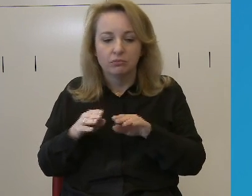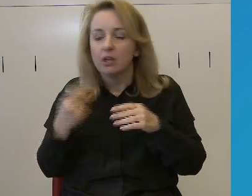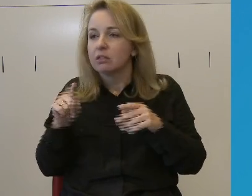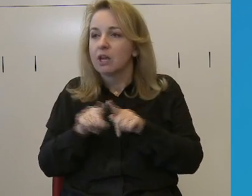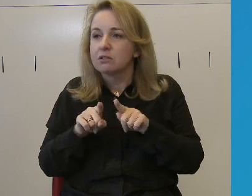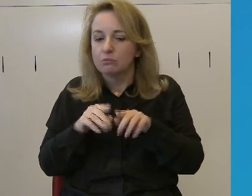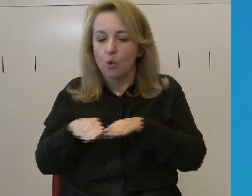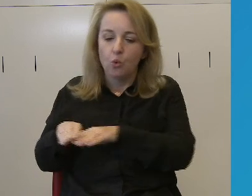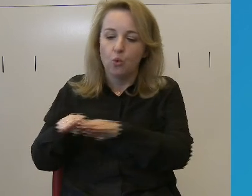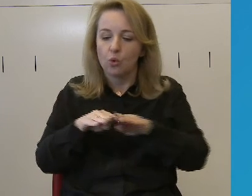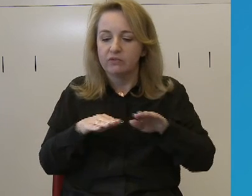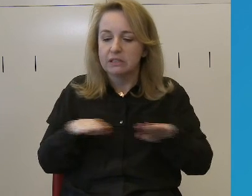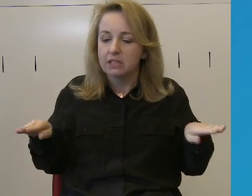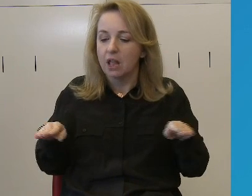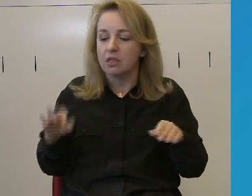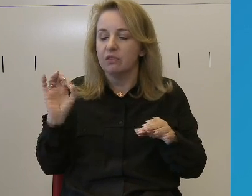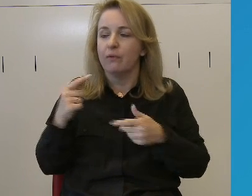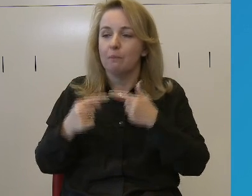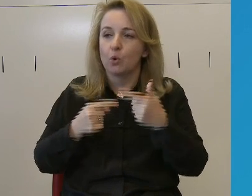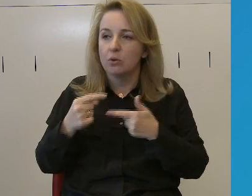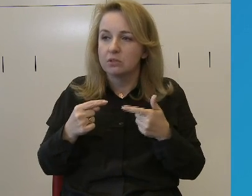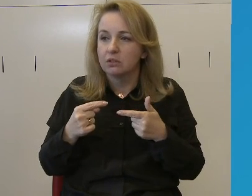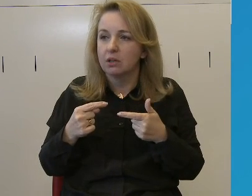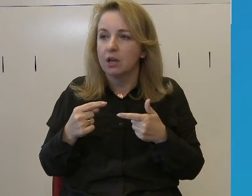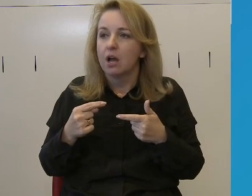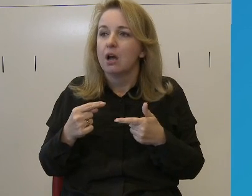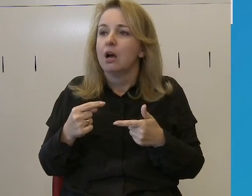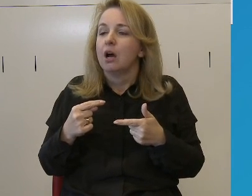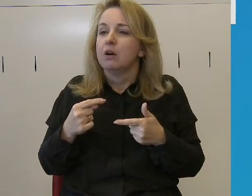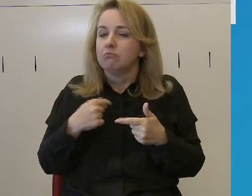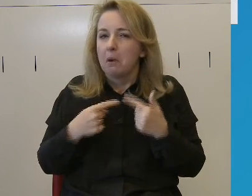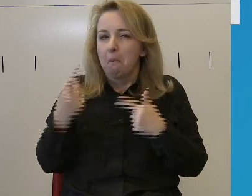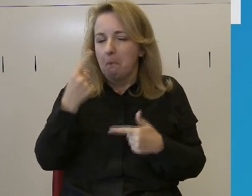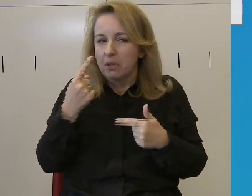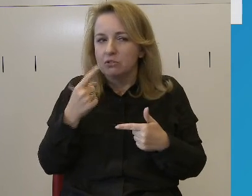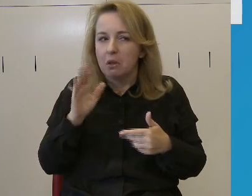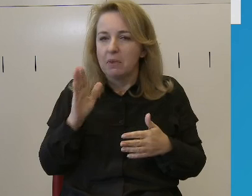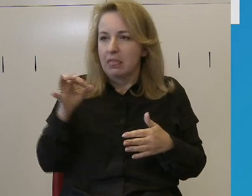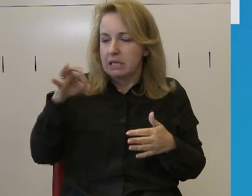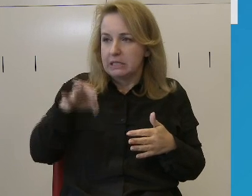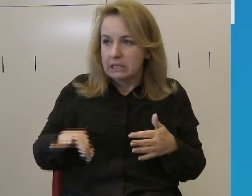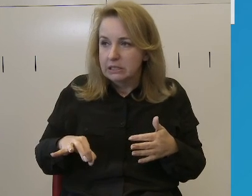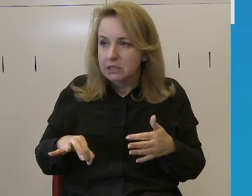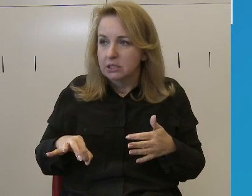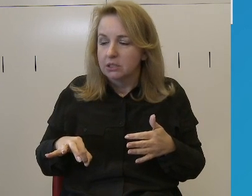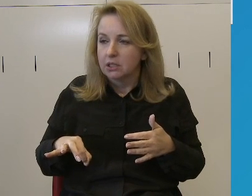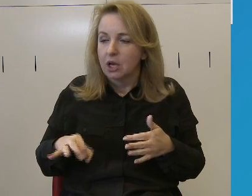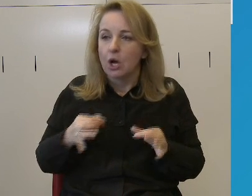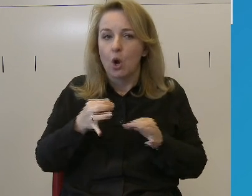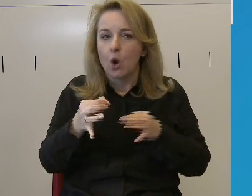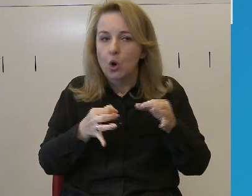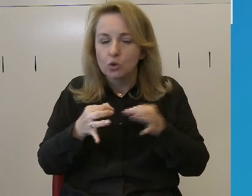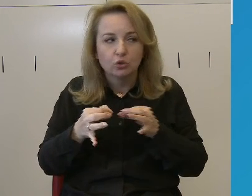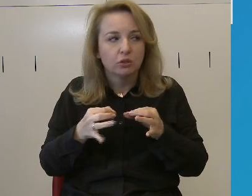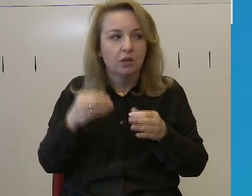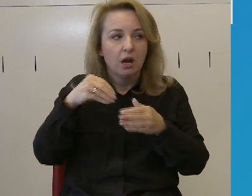standardów i procedur, spodziewamy się zysków i oszczędności,